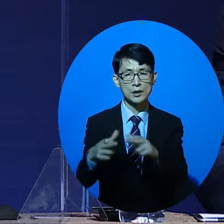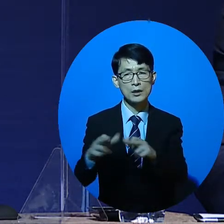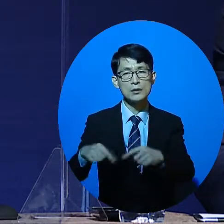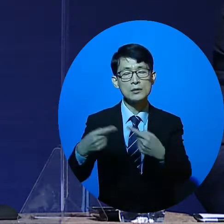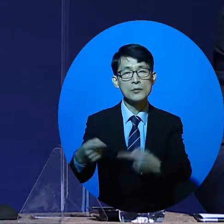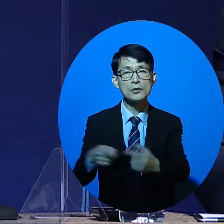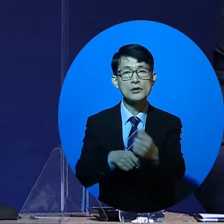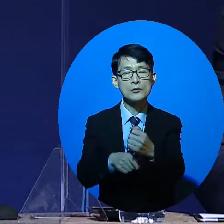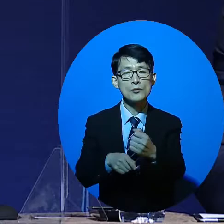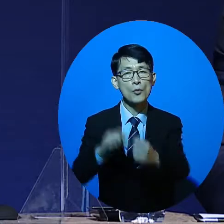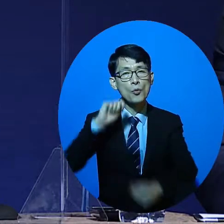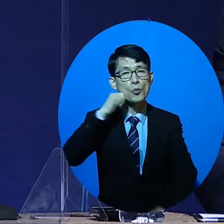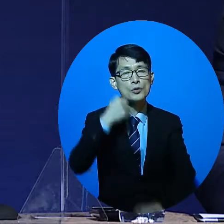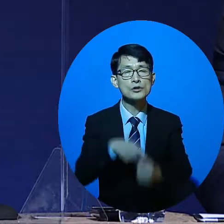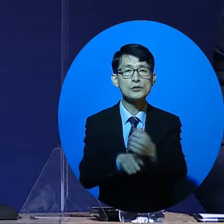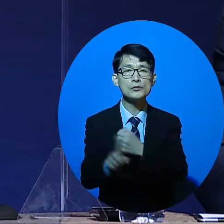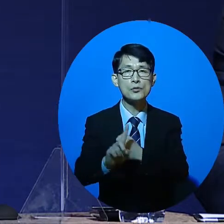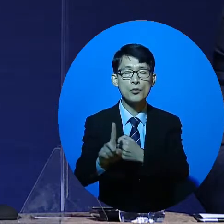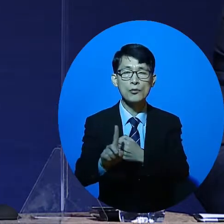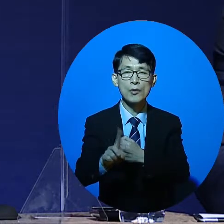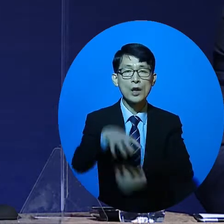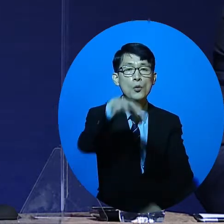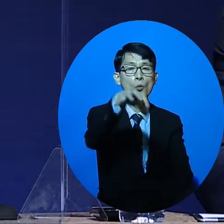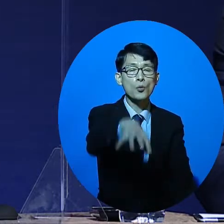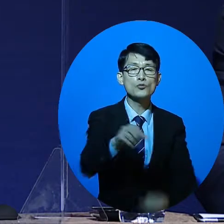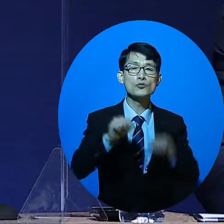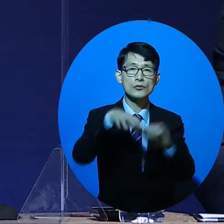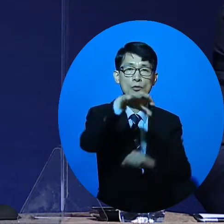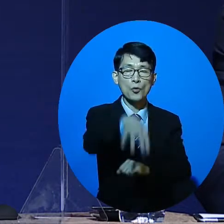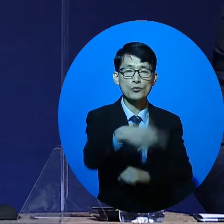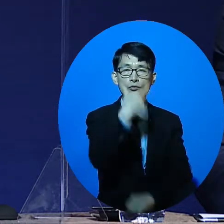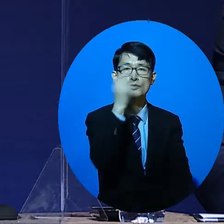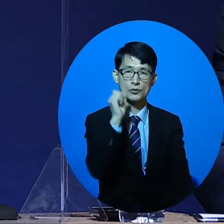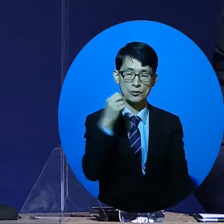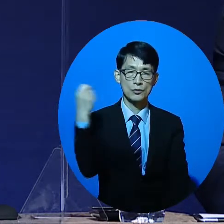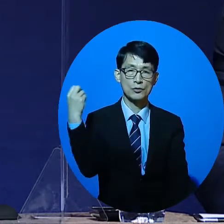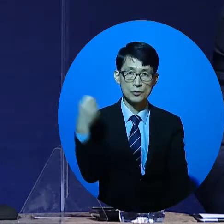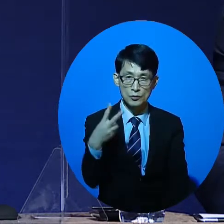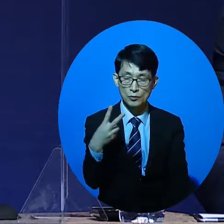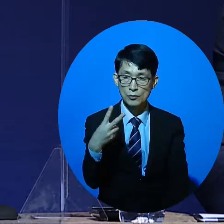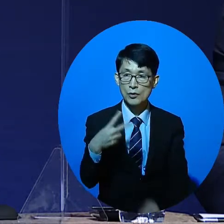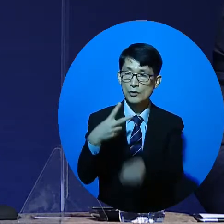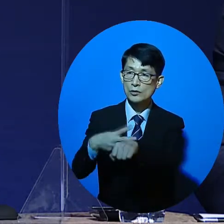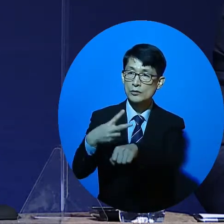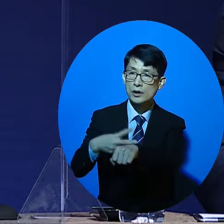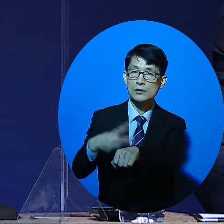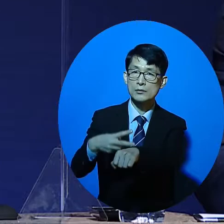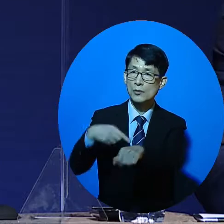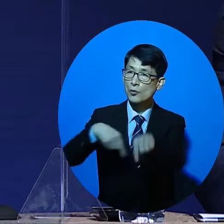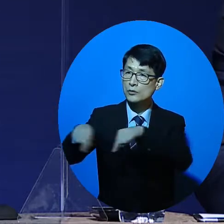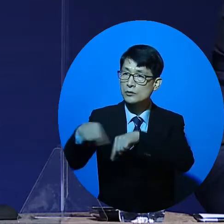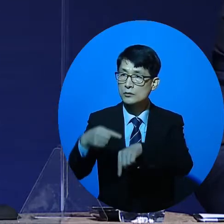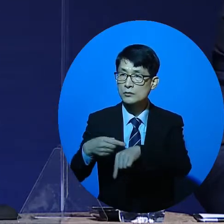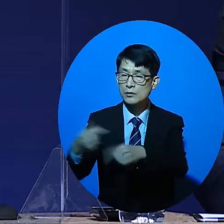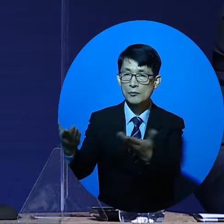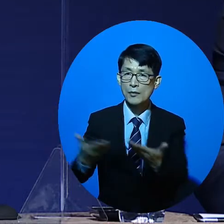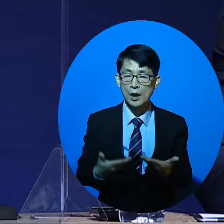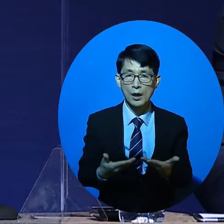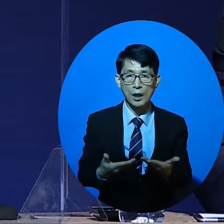시설이라든지 지도자, 프로그램, 즉 하드웨어와 소프트웨어적인 부분들에서 우리가 좀